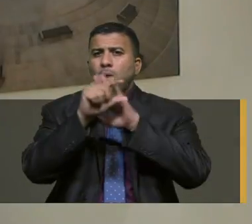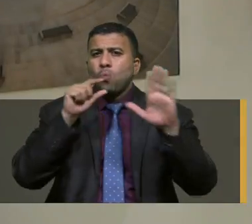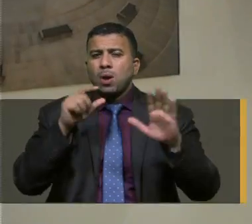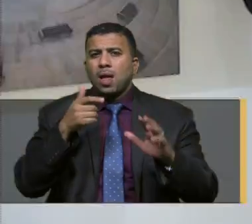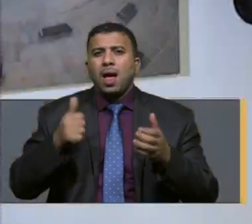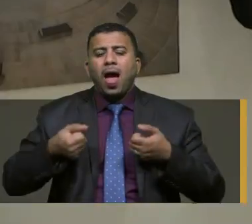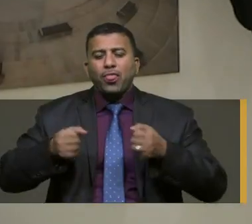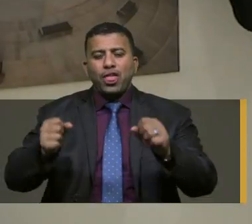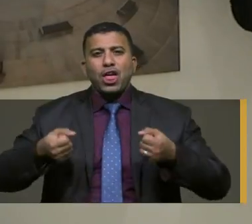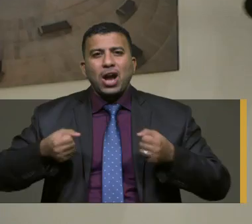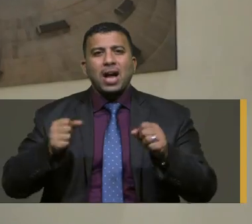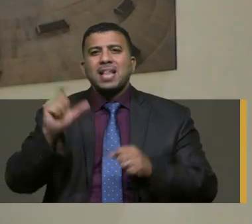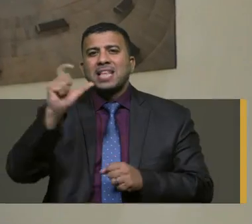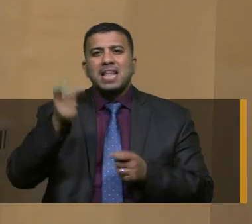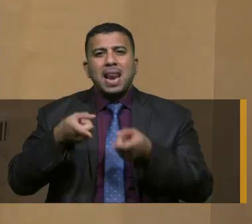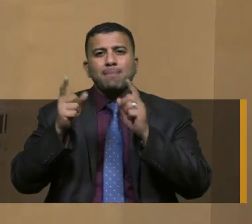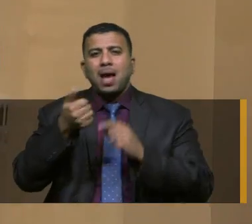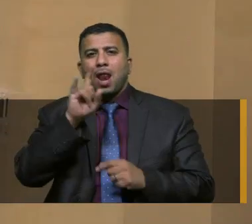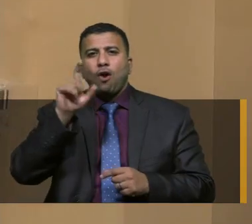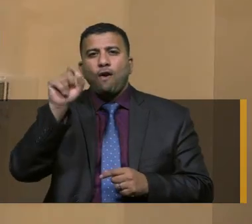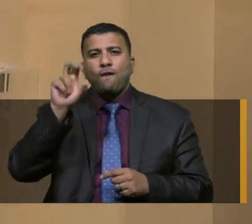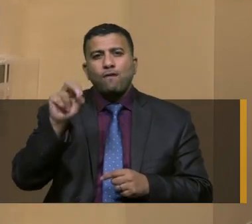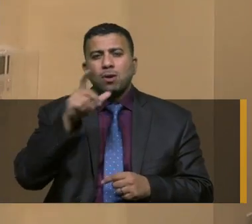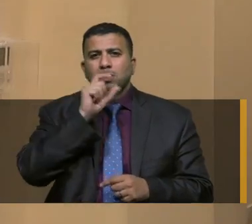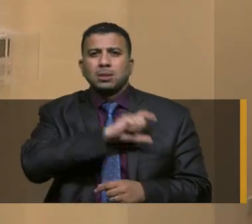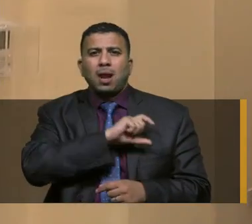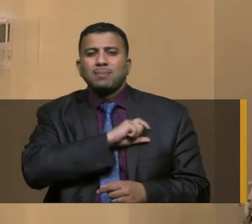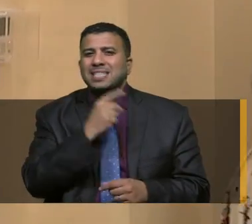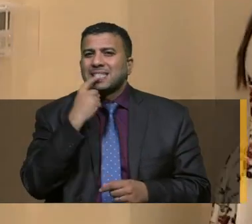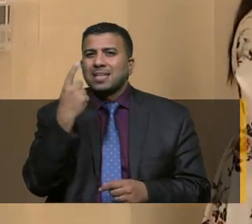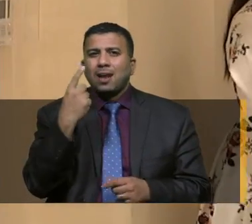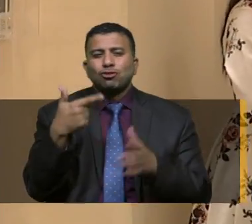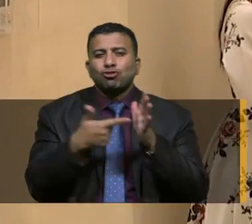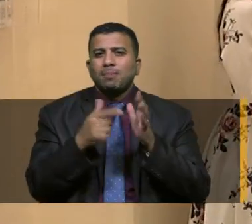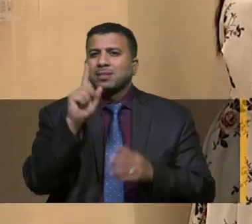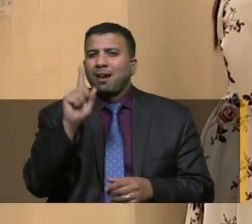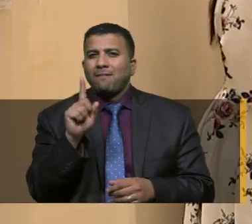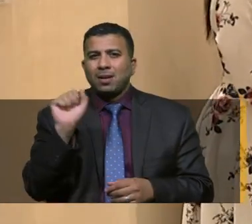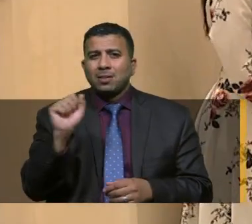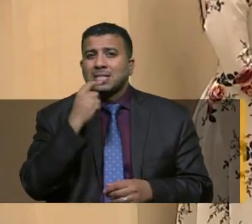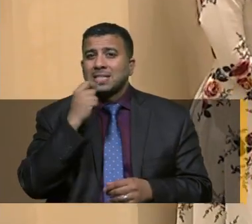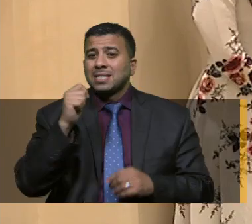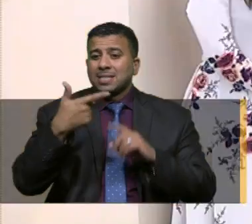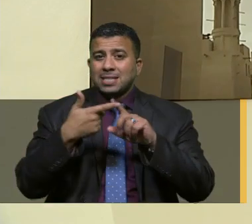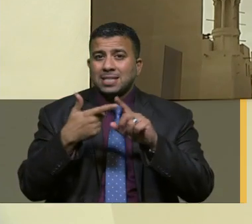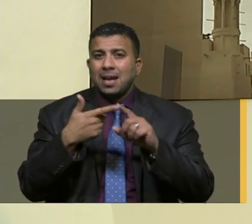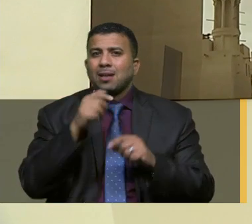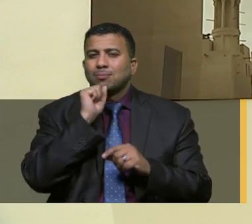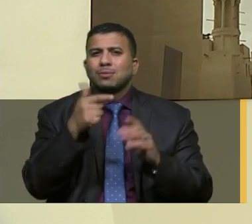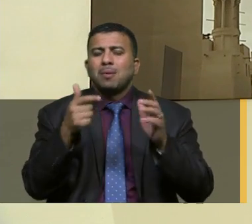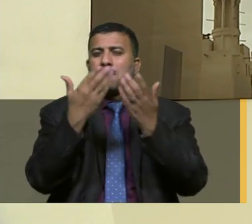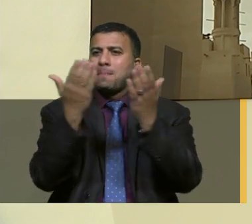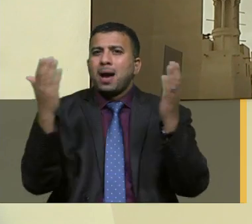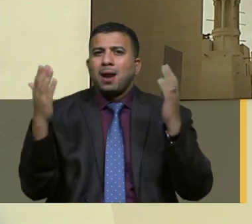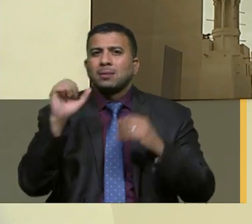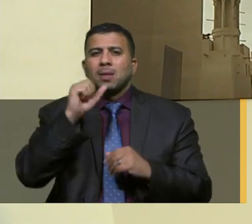الحديقة الإسلامية الأفق طلبة السنة الأولى في الجامعة، فيما نفذ طلبة السنة الثانية معرض أفق الإمارات